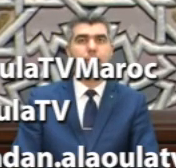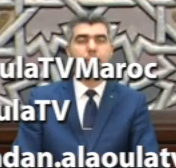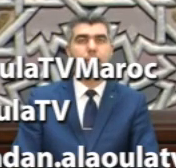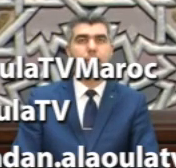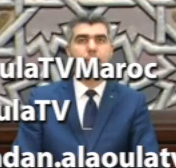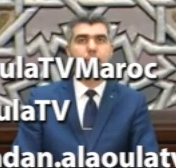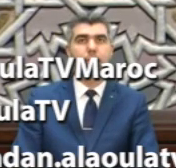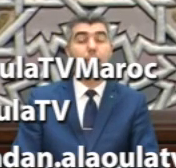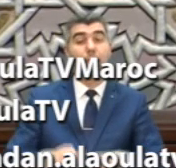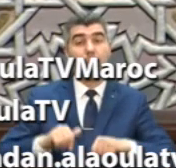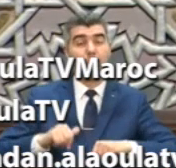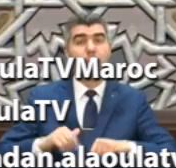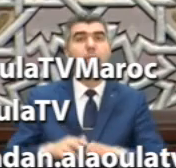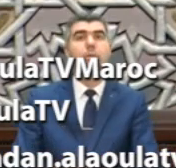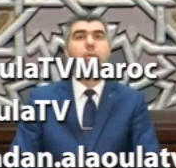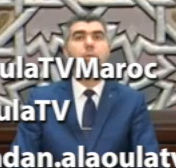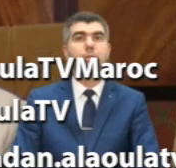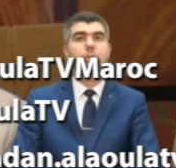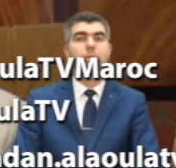سيد الوزير،